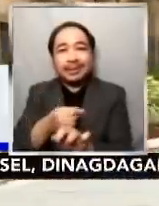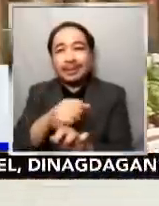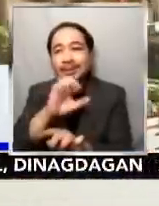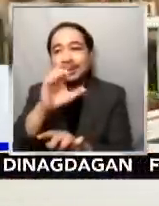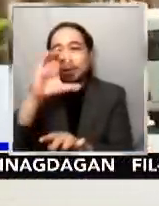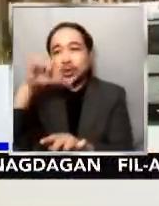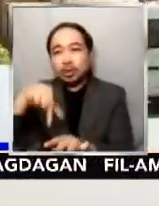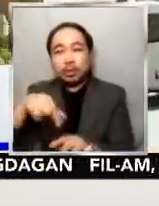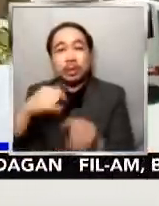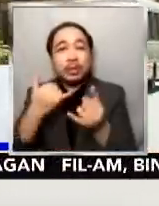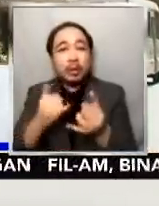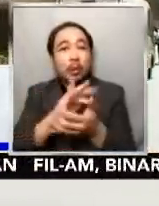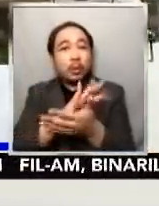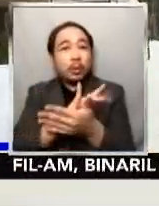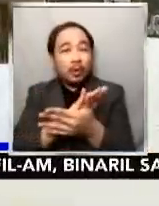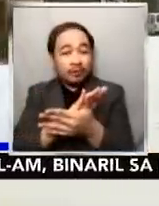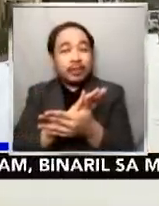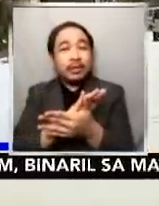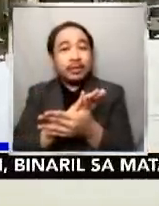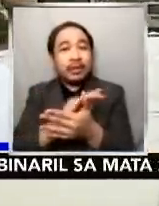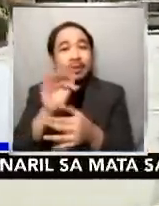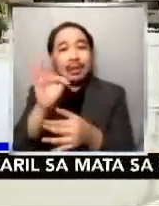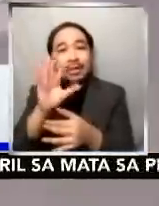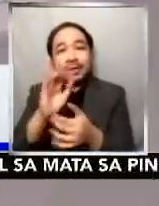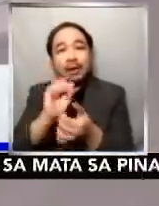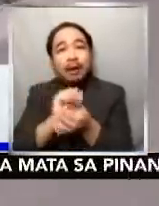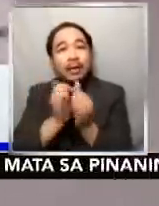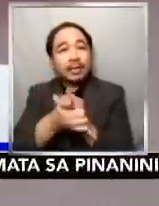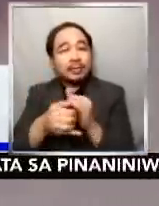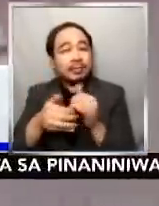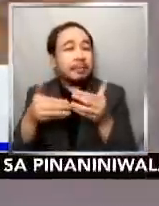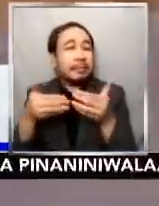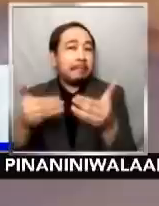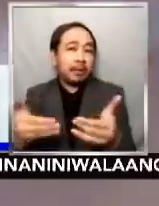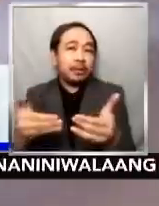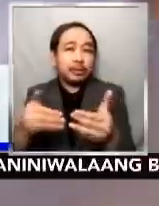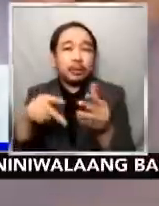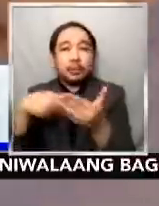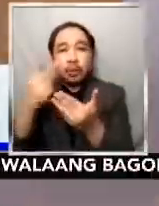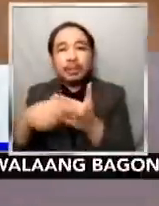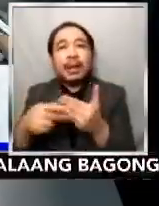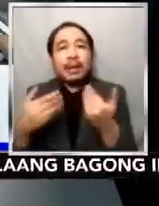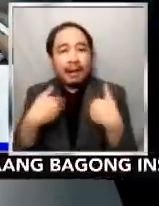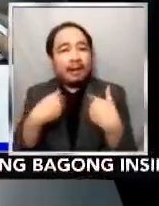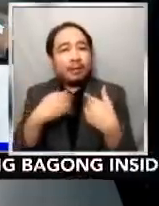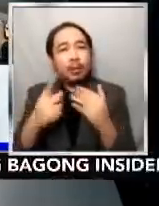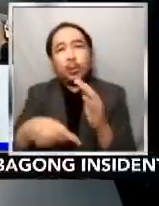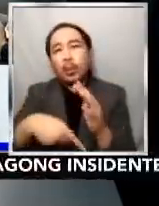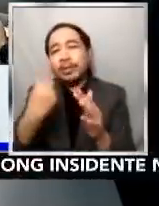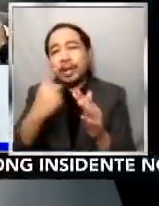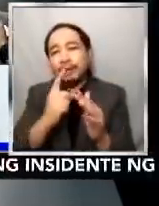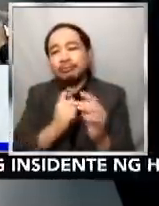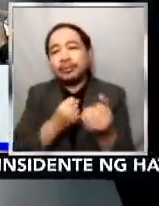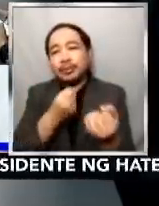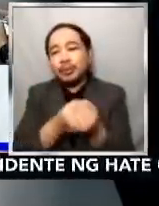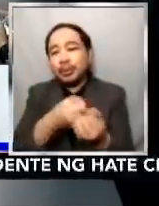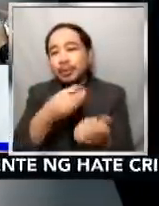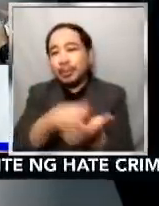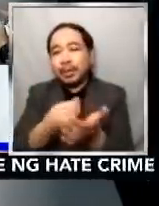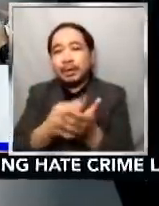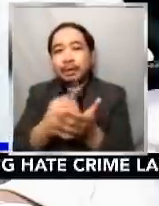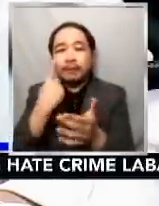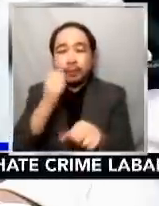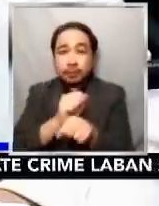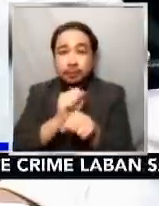Adjustment Measures Program o CAMP, mabibigyan ng 5,000 pisong one-time cash assistance ang mga manggagawa. Ayon kay Labor Secretary Silvestre